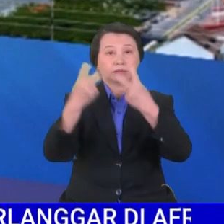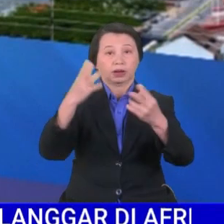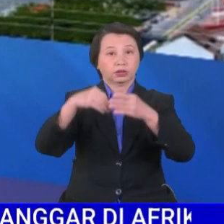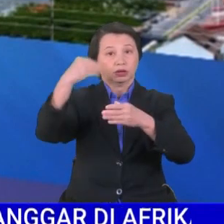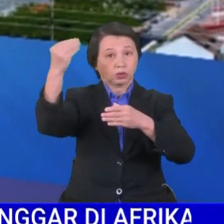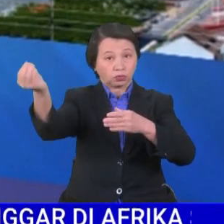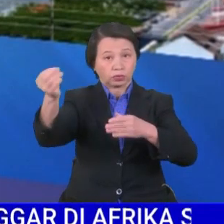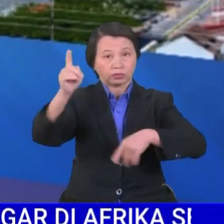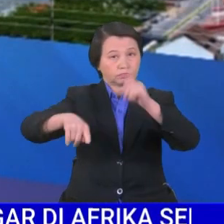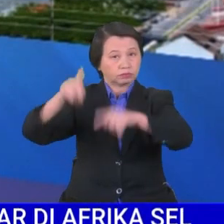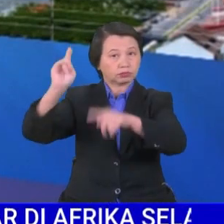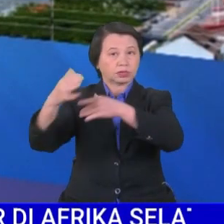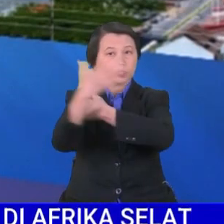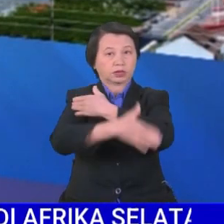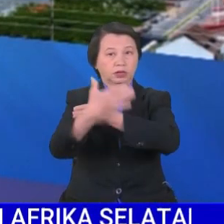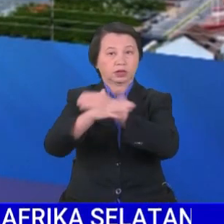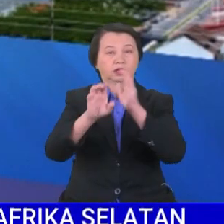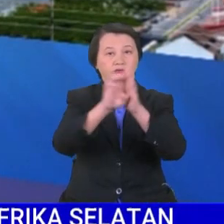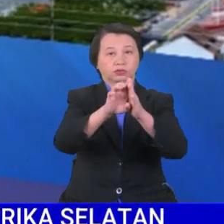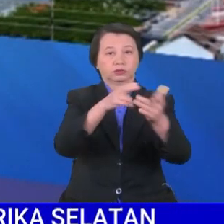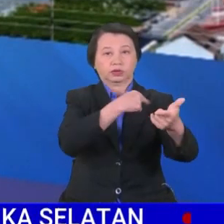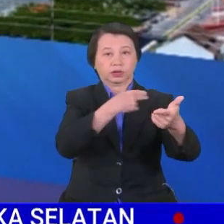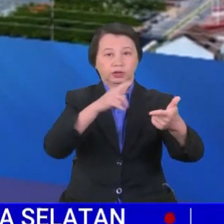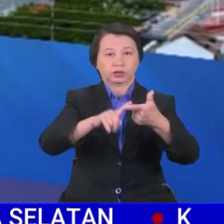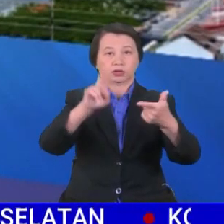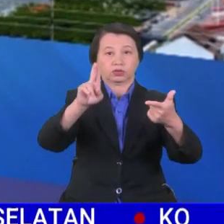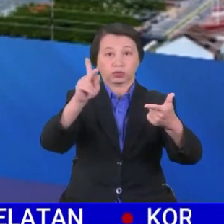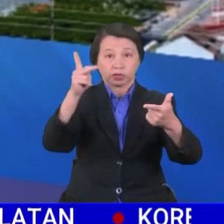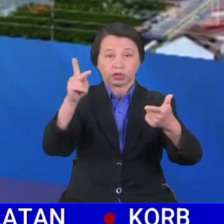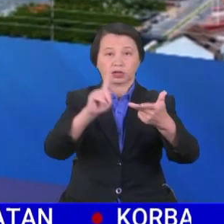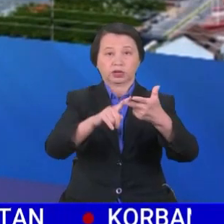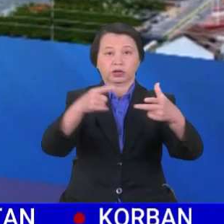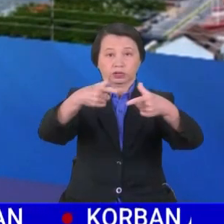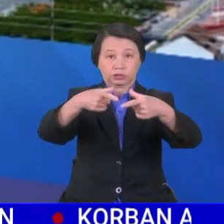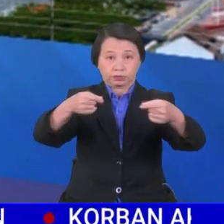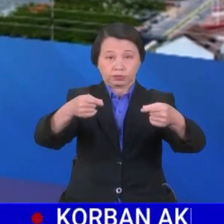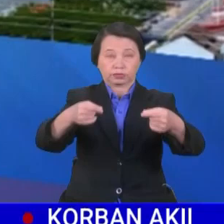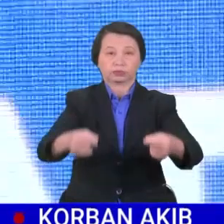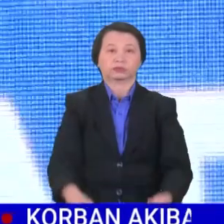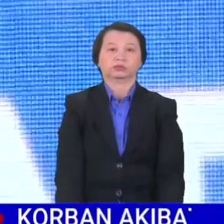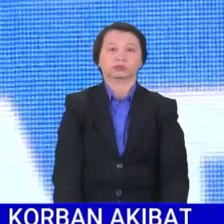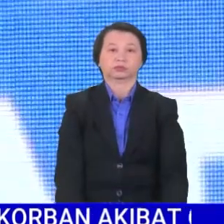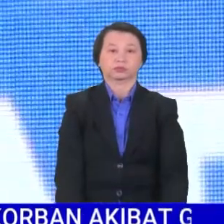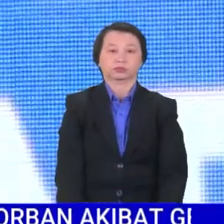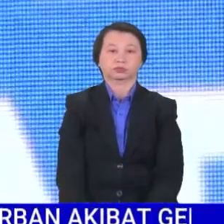daripada berbagai negara seperti Indonesia United Kingdom dan Jepun